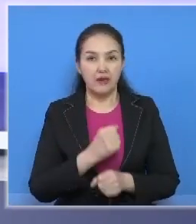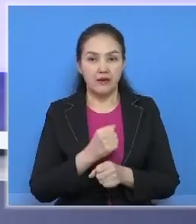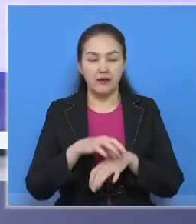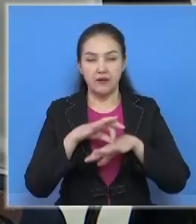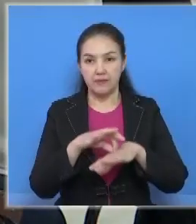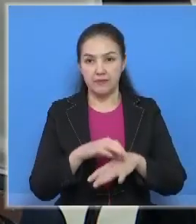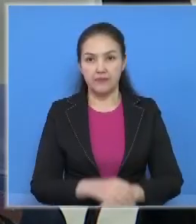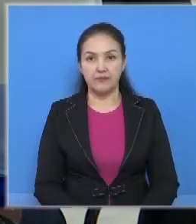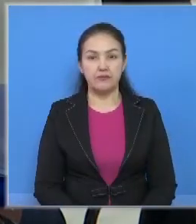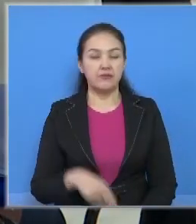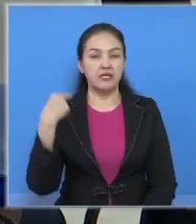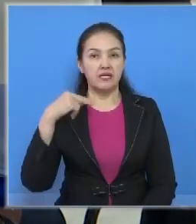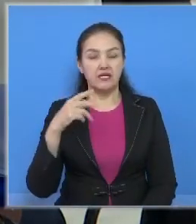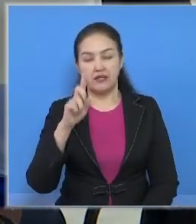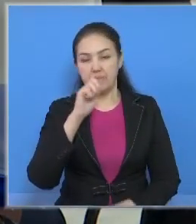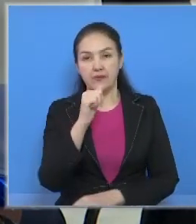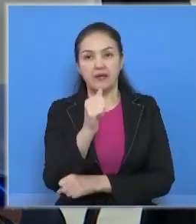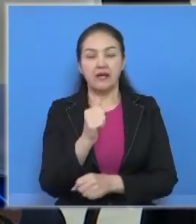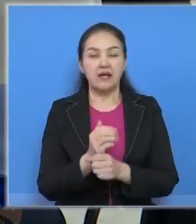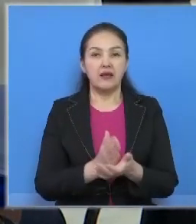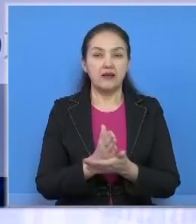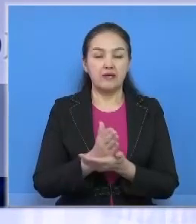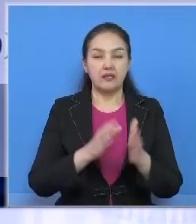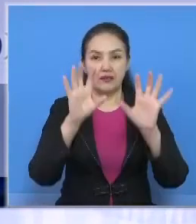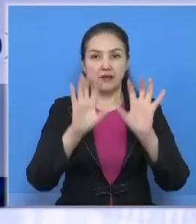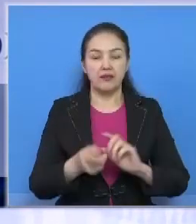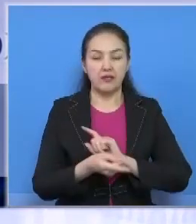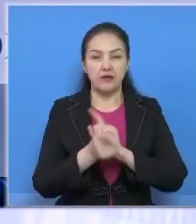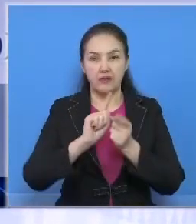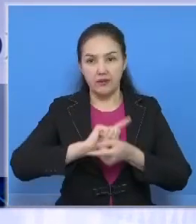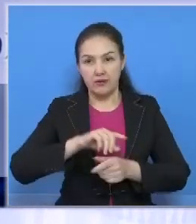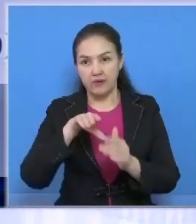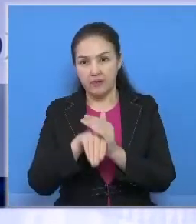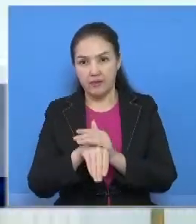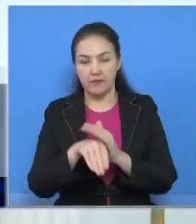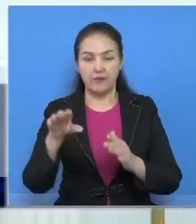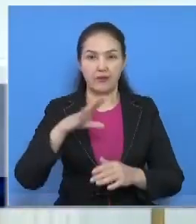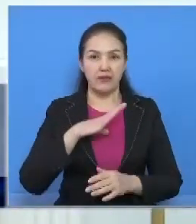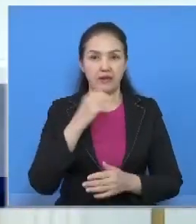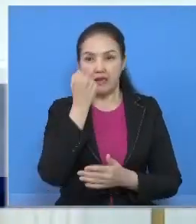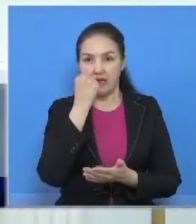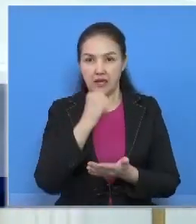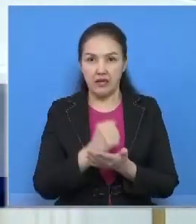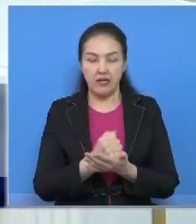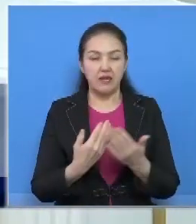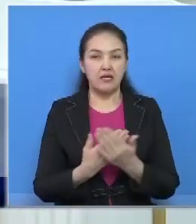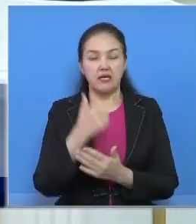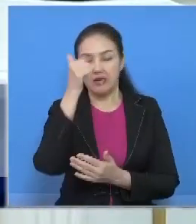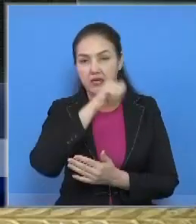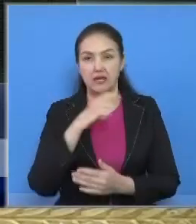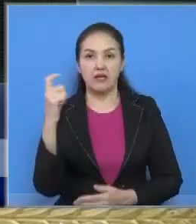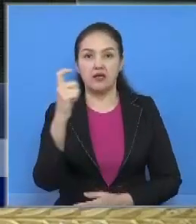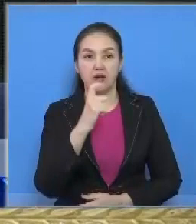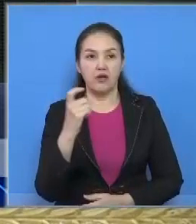жүргізіледі. Президент мемлекеттік қызмет туралы заңға өзгертулер мен толықтырулар енгізген жарлыққа қол қойды. Ондағы жаңа шылдықтар Хромтау